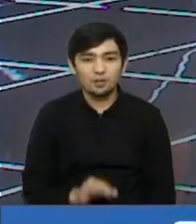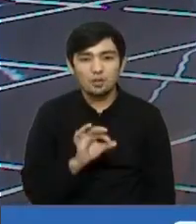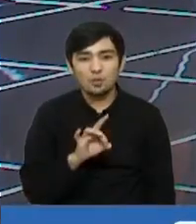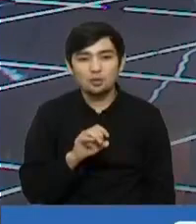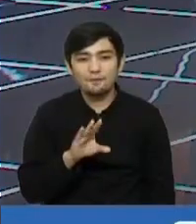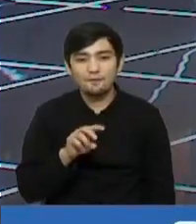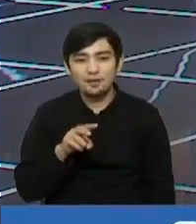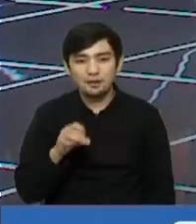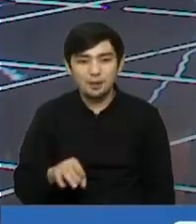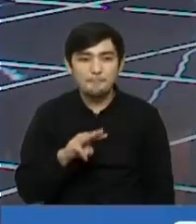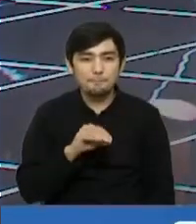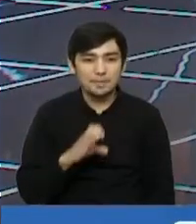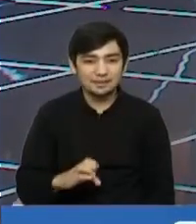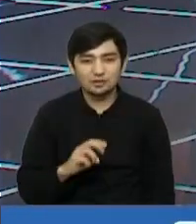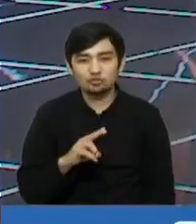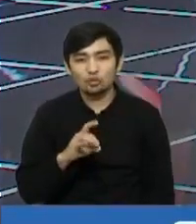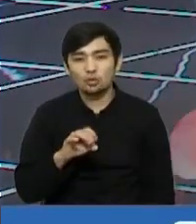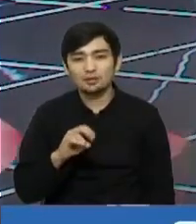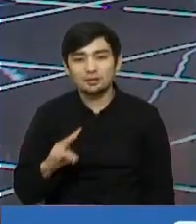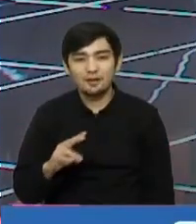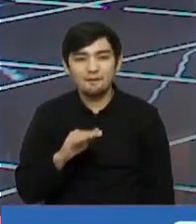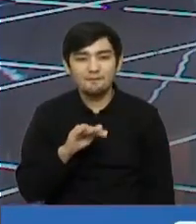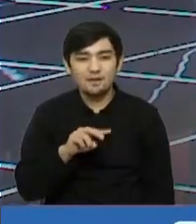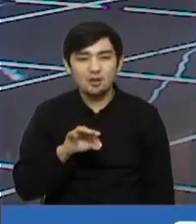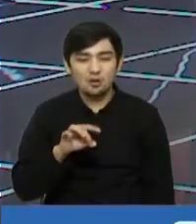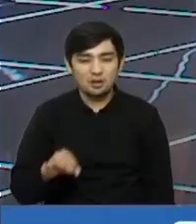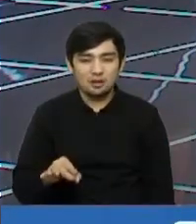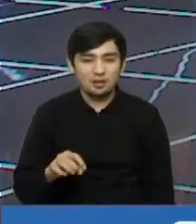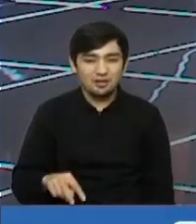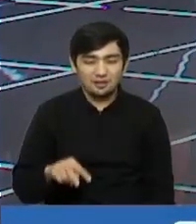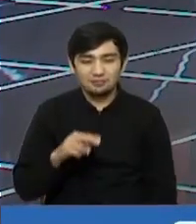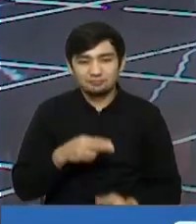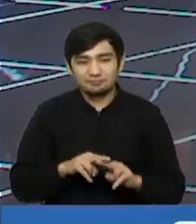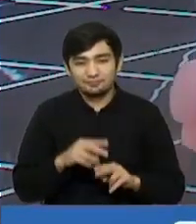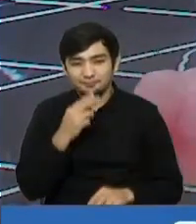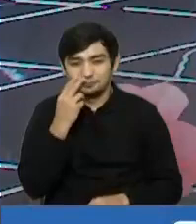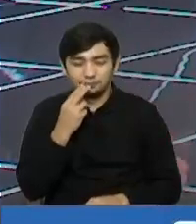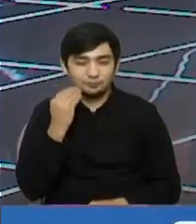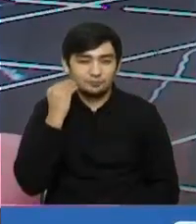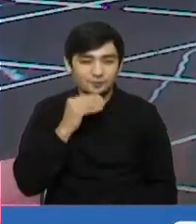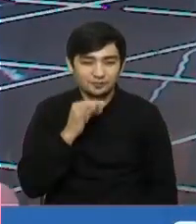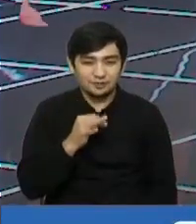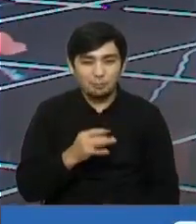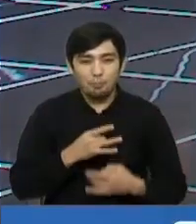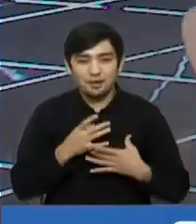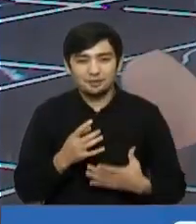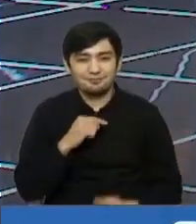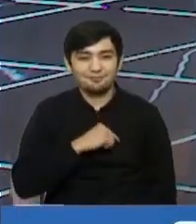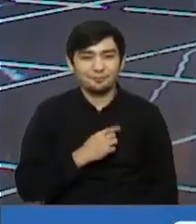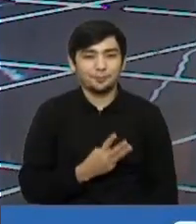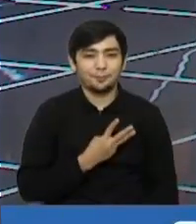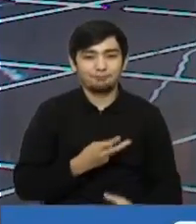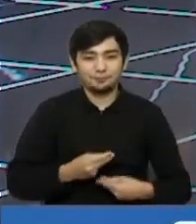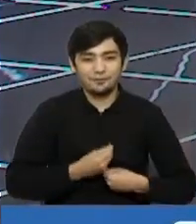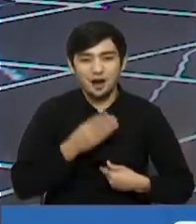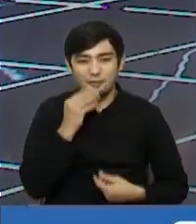Орифлеймнің «Мисс Джордани Флорал» жаңа хош есмен өз бейнеңе көктемнің ноталарын қос. Нағыз мерекелік көңіл күй сыйлайтын, ақ